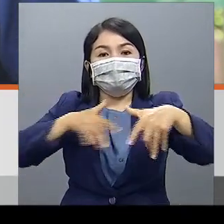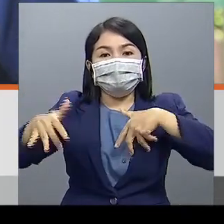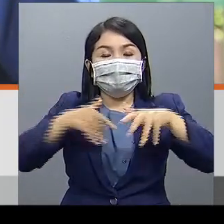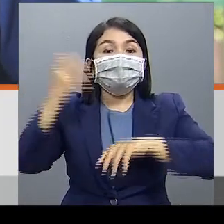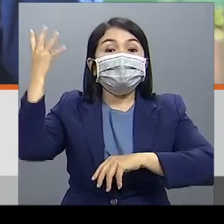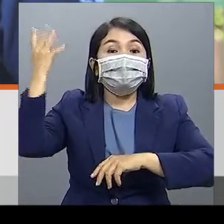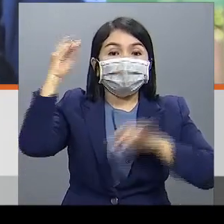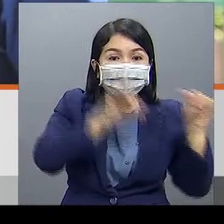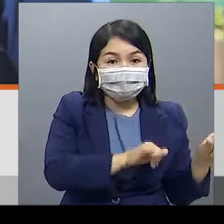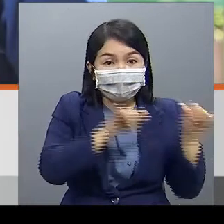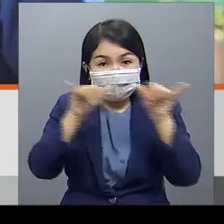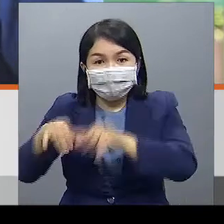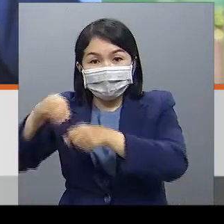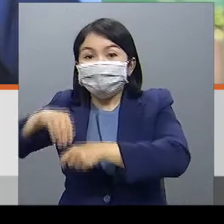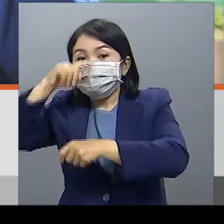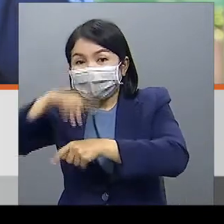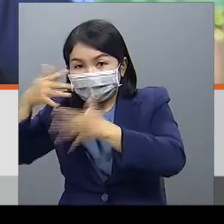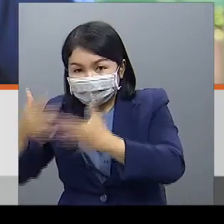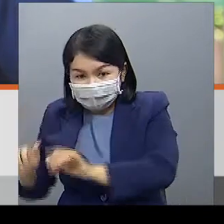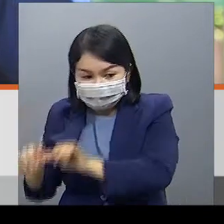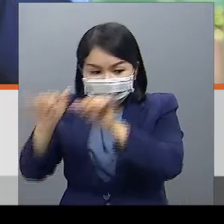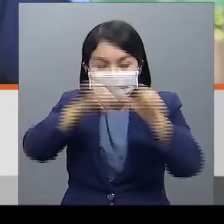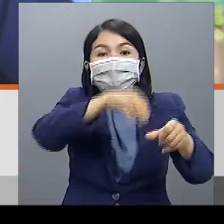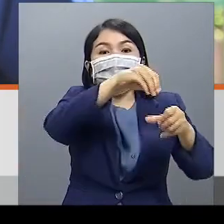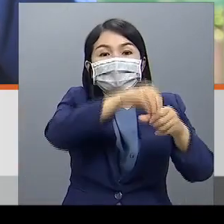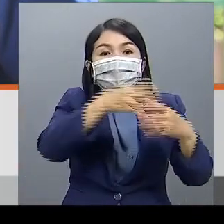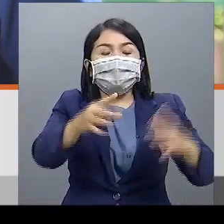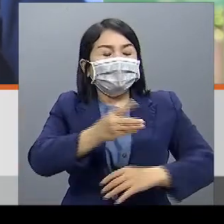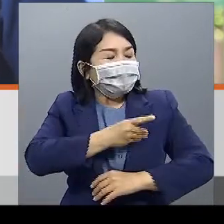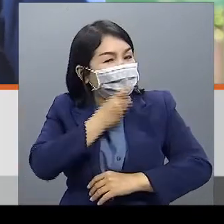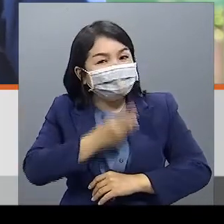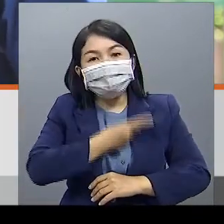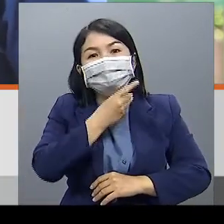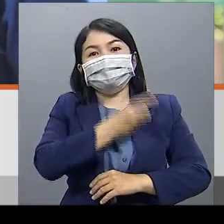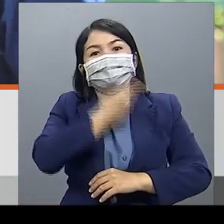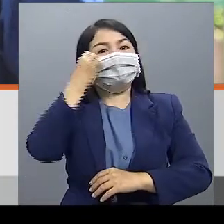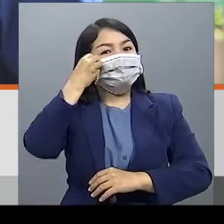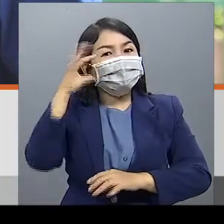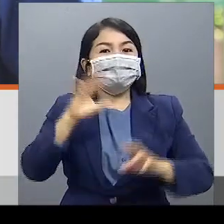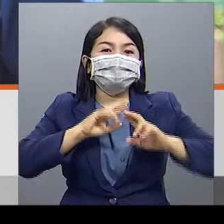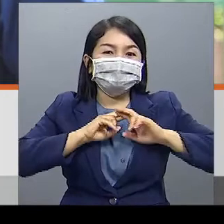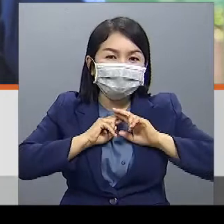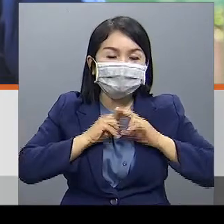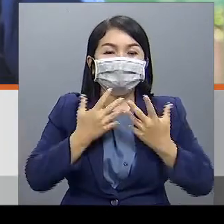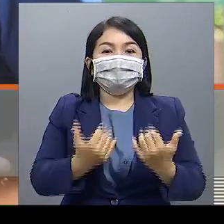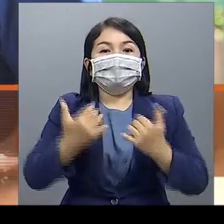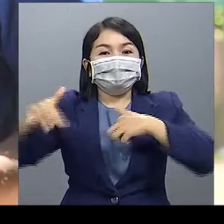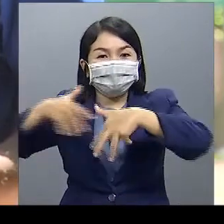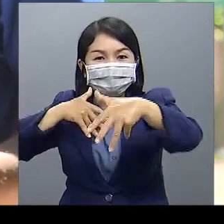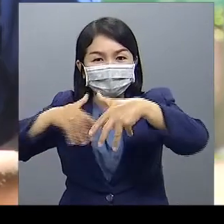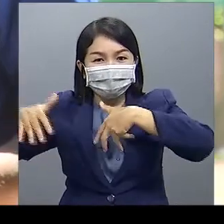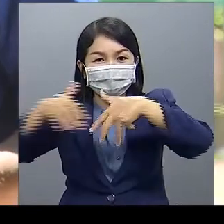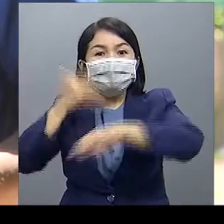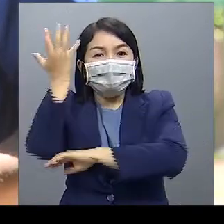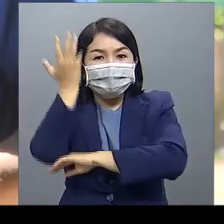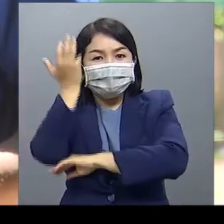านกันหมดแล้วนะครับหลายคนนะครับดีใจที่ได้กลับบ้านแต่ว่าบางส่วนนะครับก็ยังกังวลกับสถานการณ์